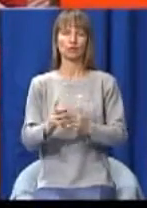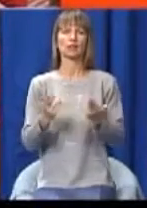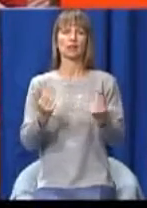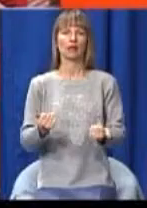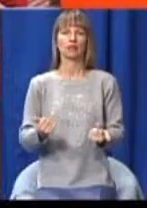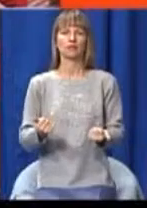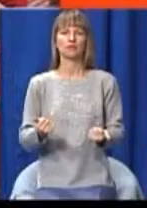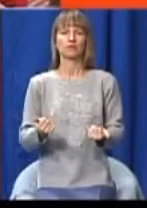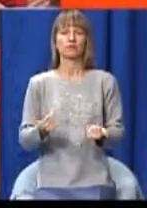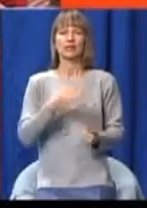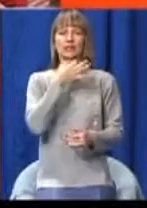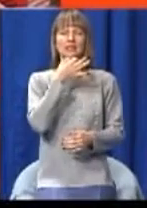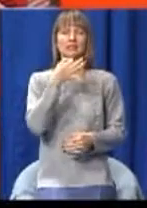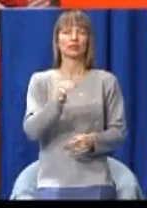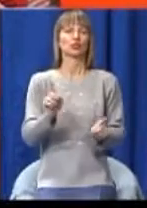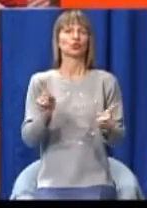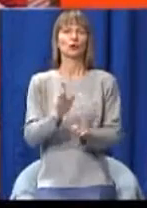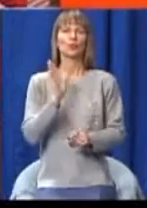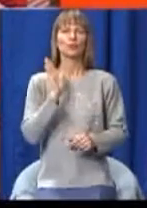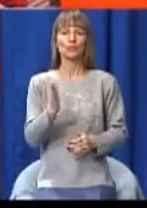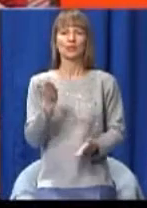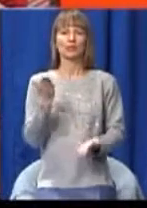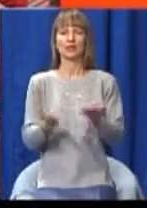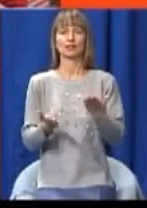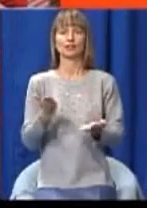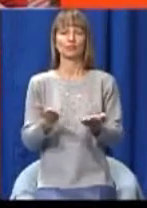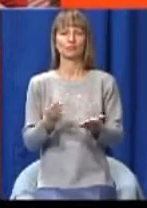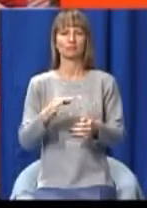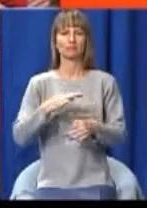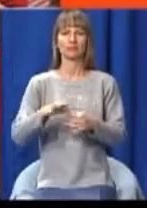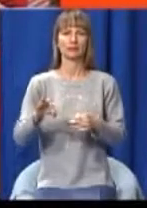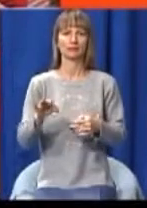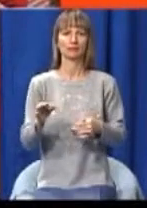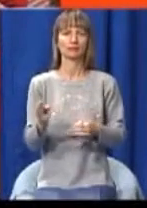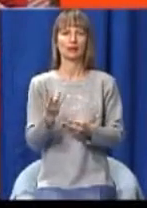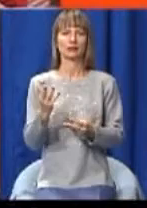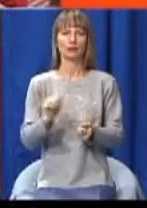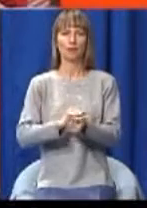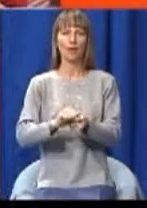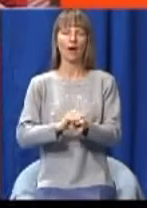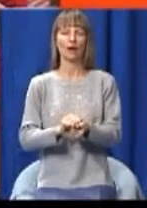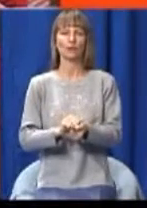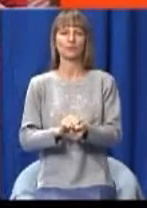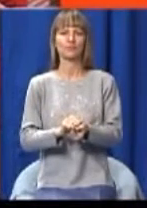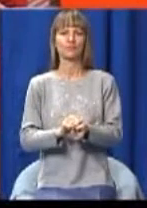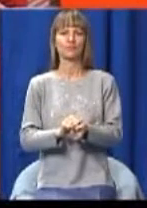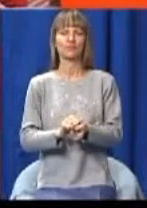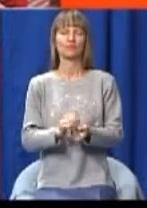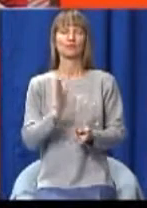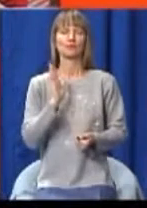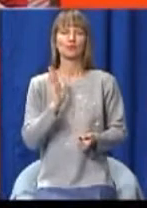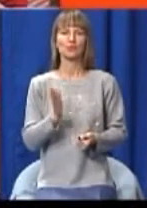Так, скажіть, а що буде, якщо підпалити папір?